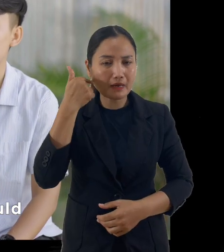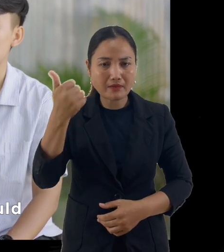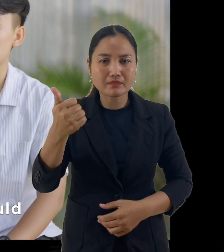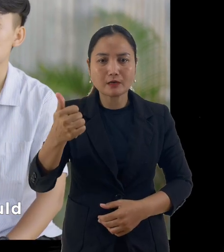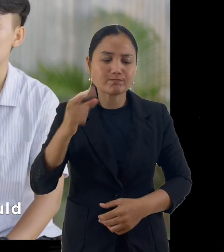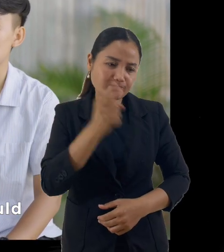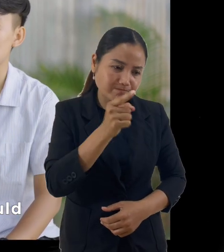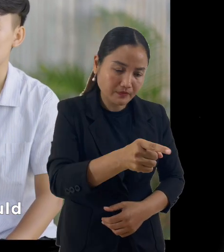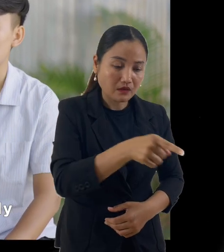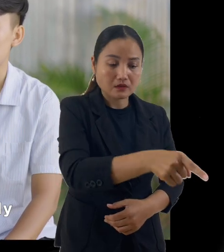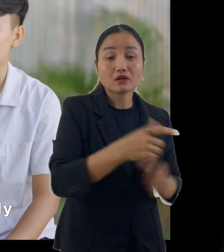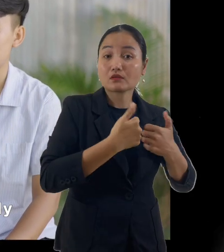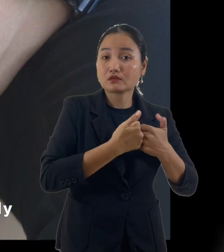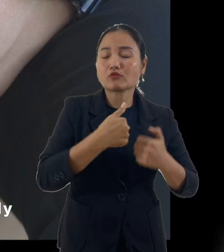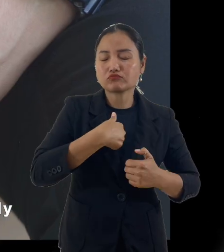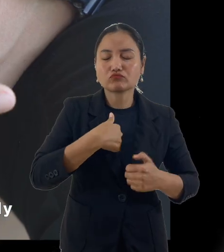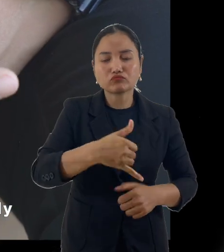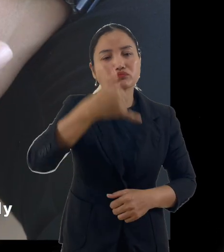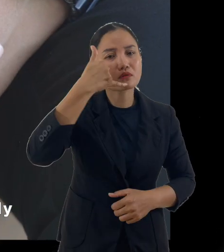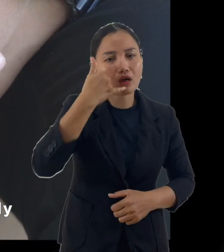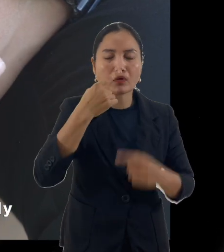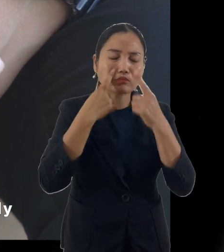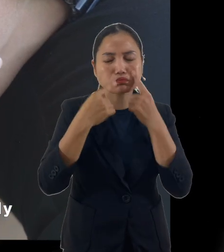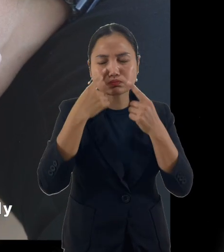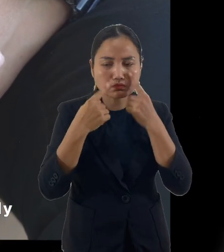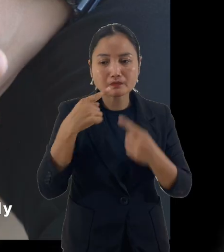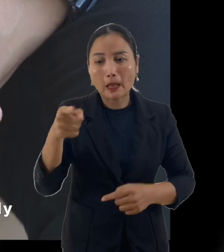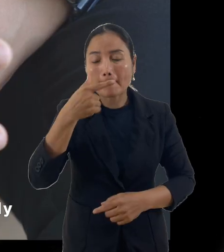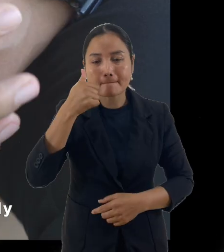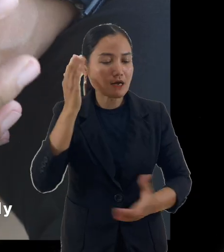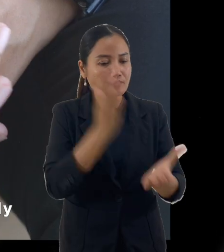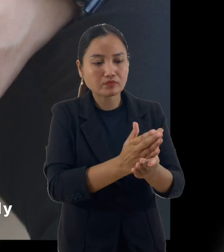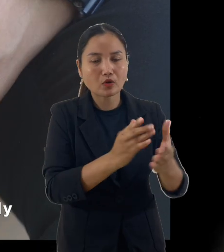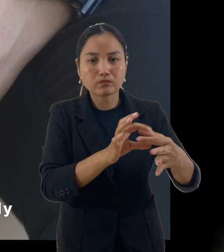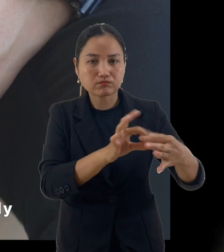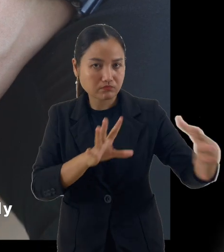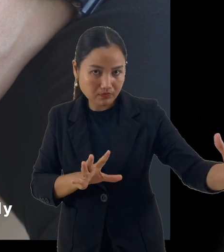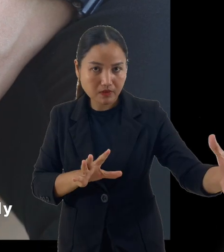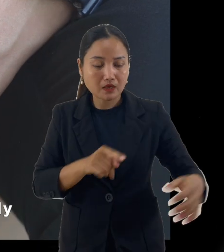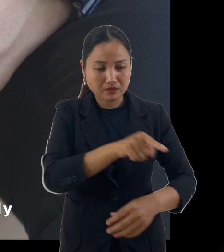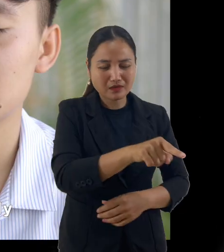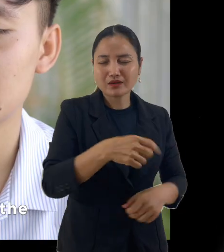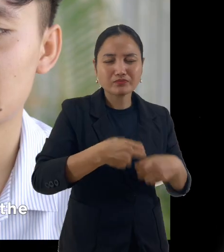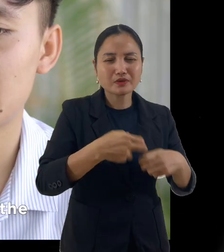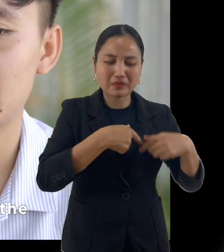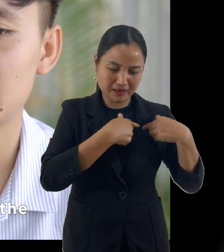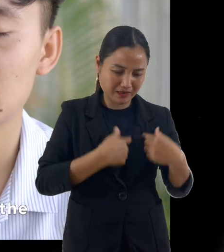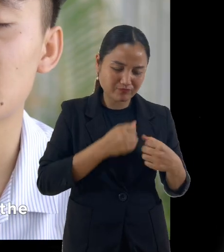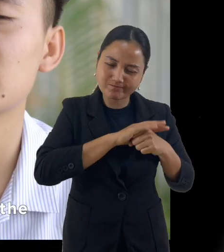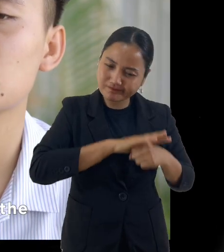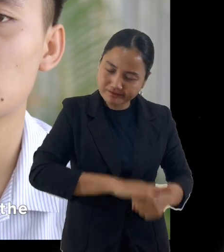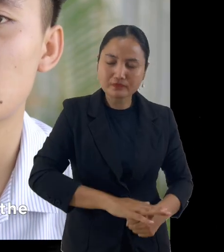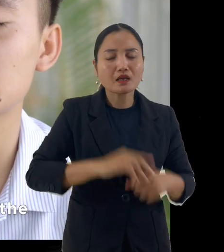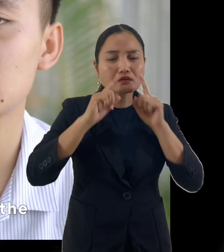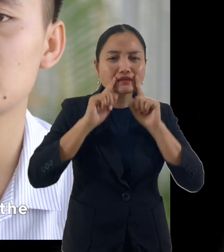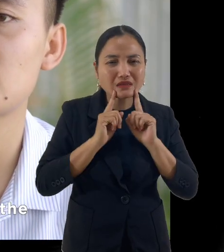មកខ្ញុំហើយគាត់យំគាត់ថាប៉ាបងគាត់កាកាគាត់ចោលហើយគាត់នឹងធ្វើមិនទេគឺគាត់ពិបាកចិត្តណាស់ដោយសារតែជាក់ស្